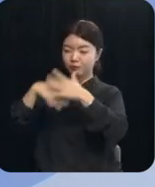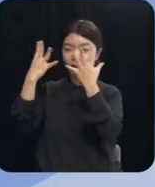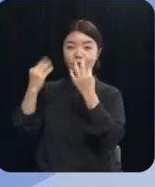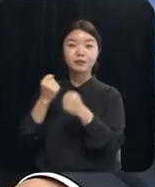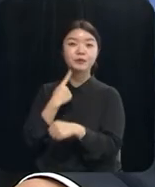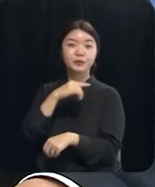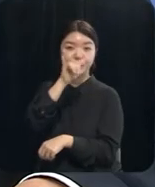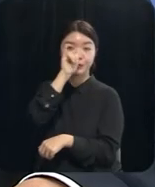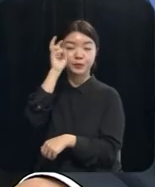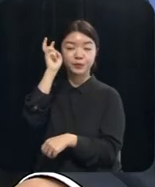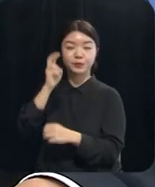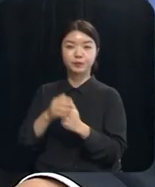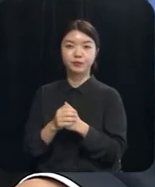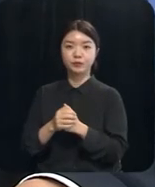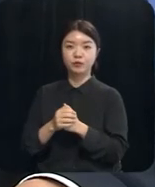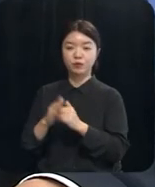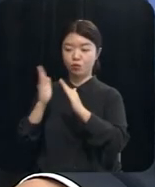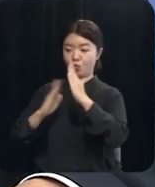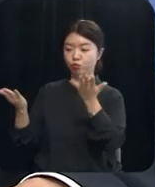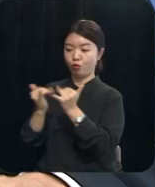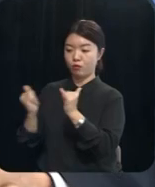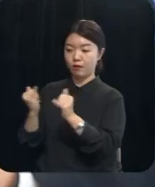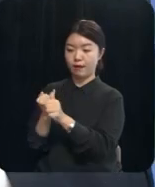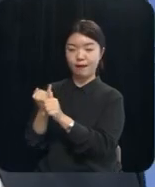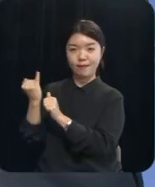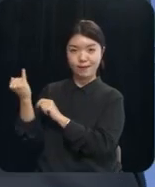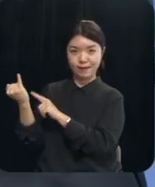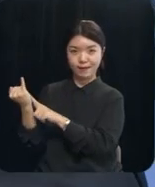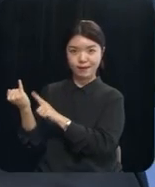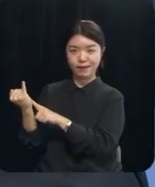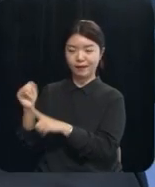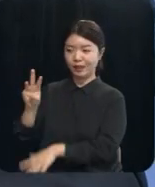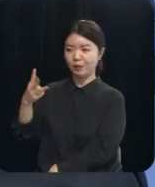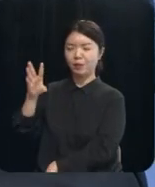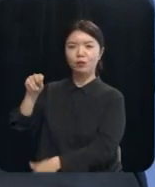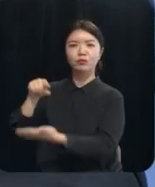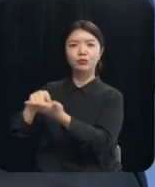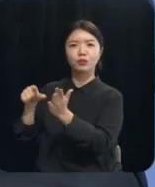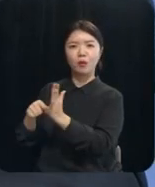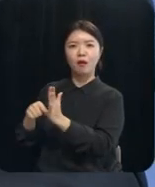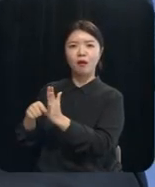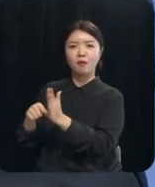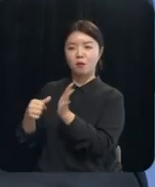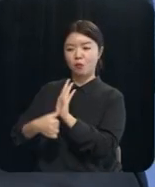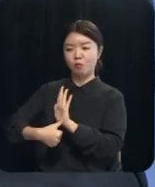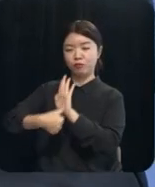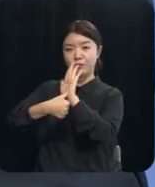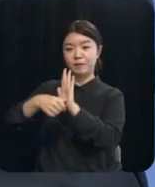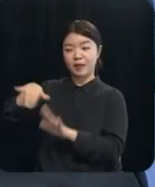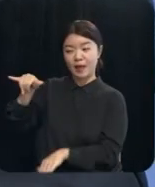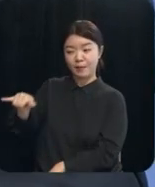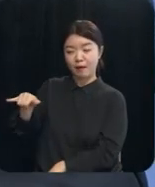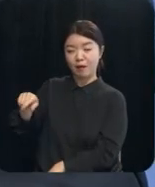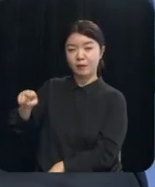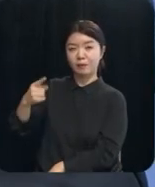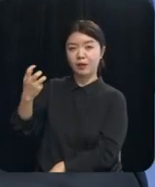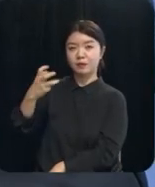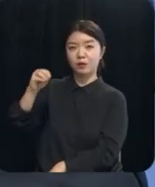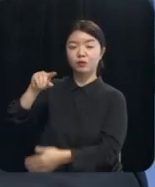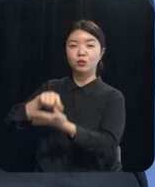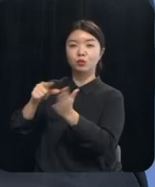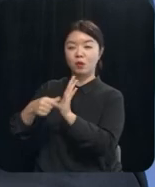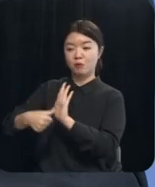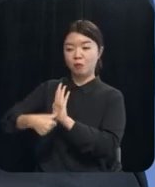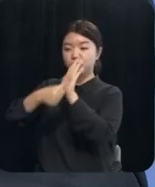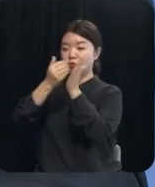봐집니다. 공무원의 아내가 300만 원 상당의 명품백과 180만 원 상당의